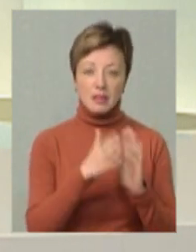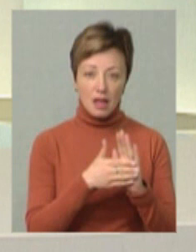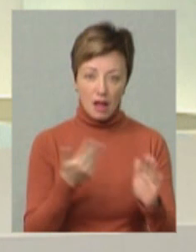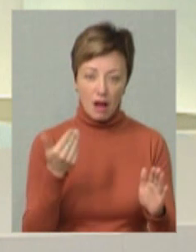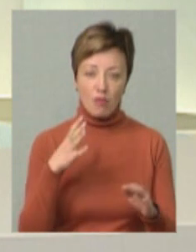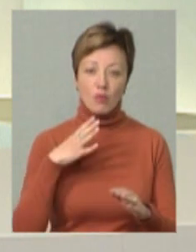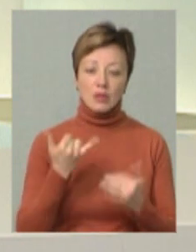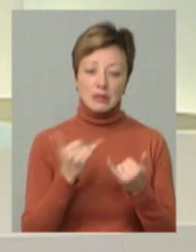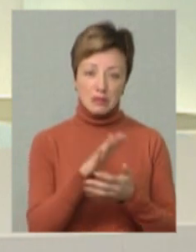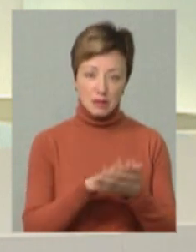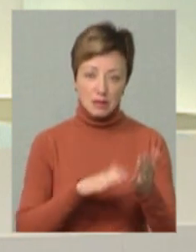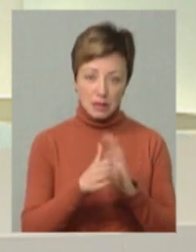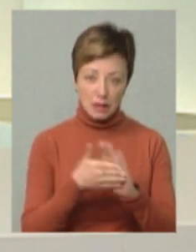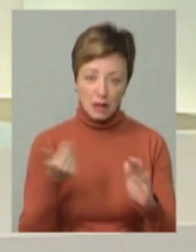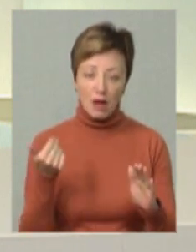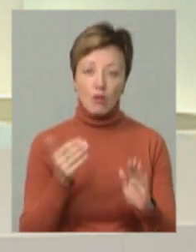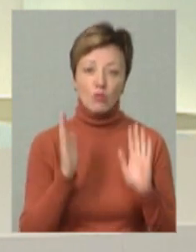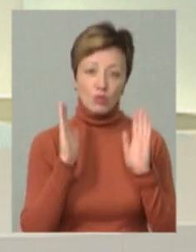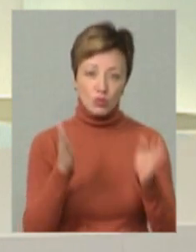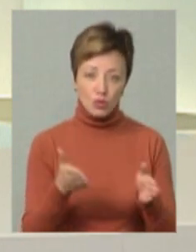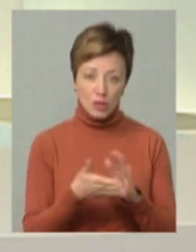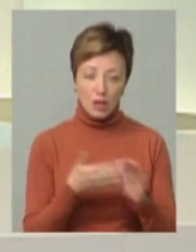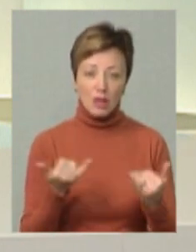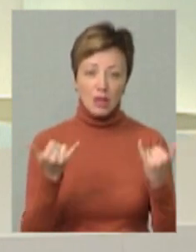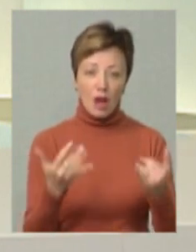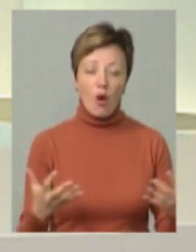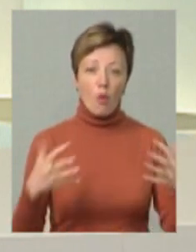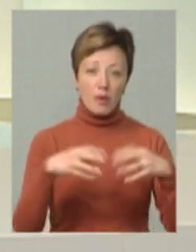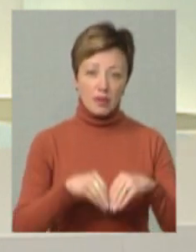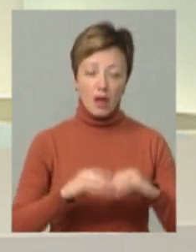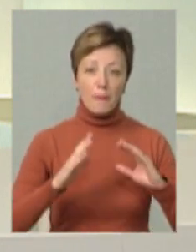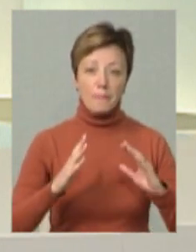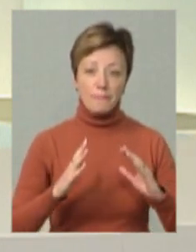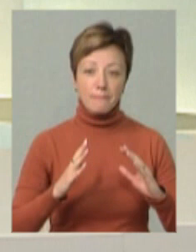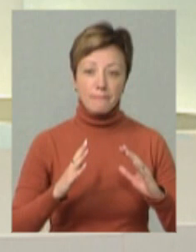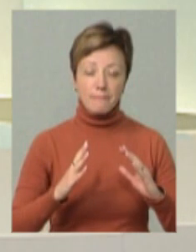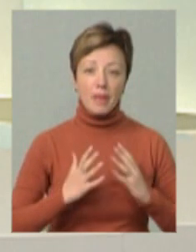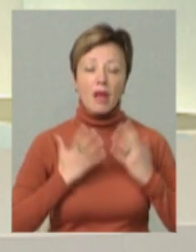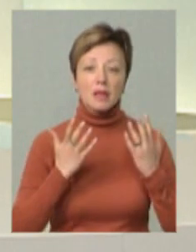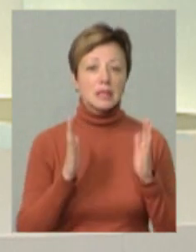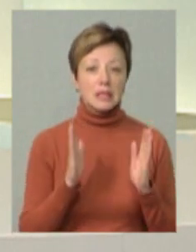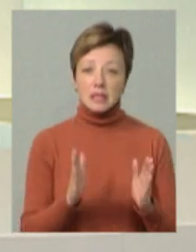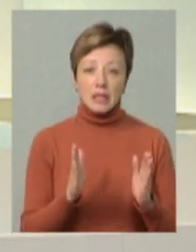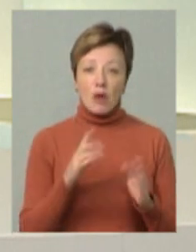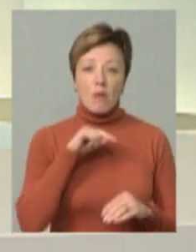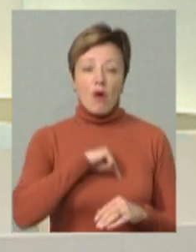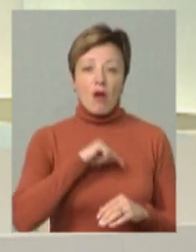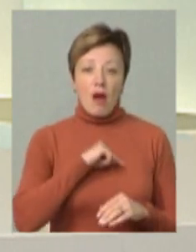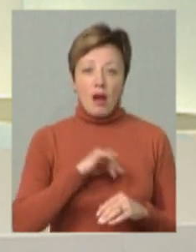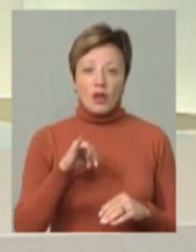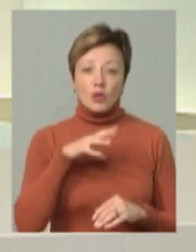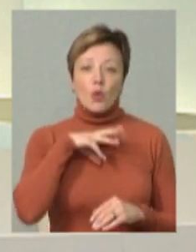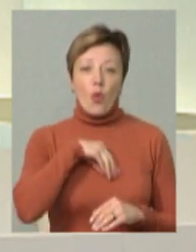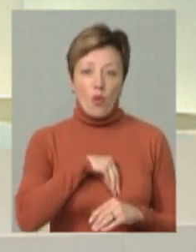і закликаю, і буду закликати для об'єднання, для піднесення, для не тільки морального, але